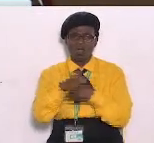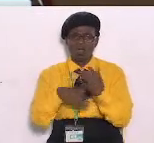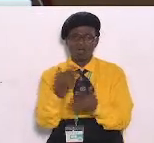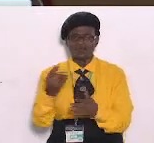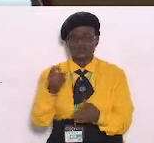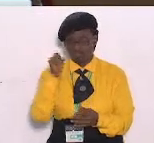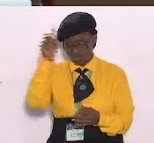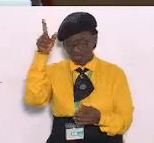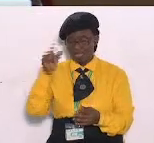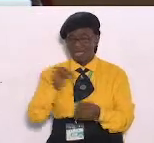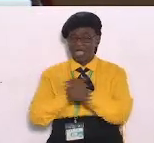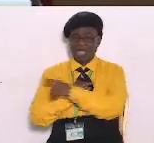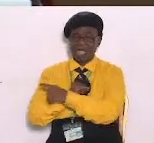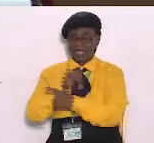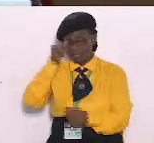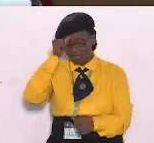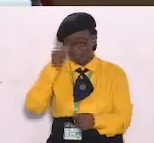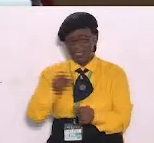croissance de